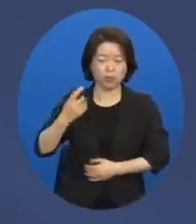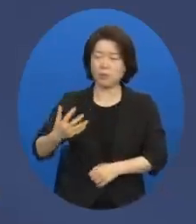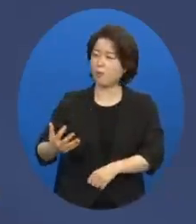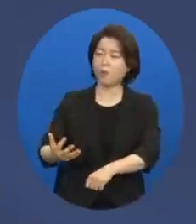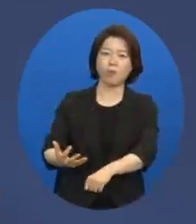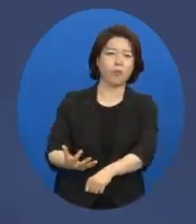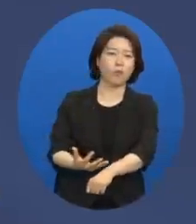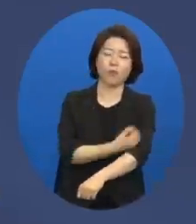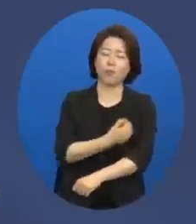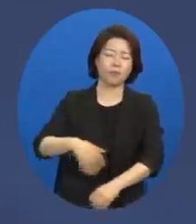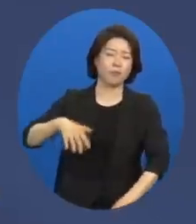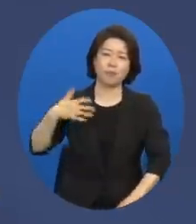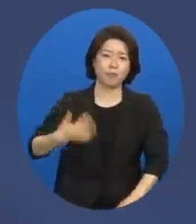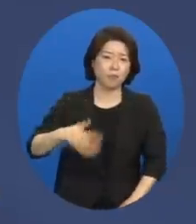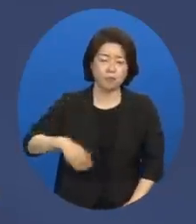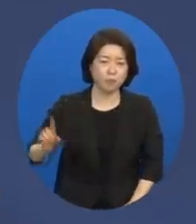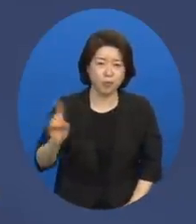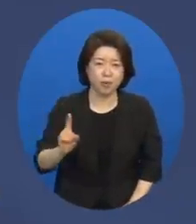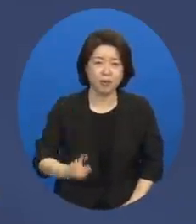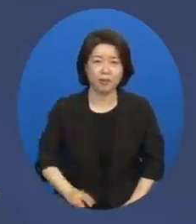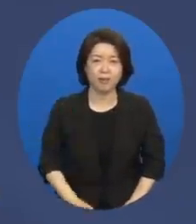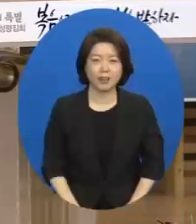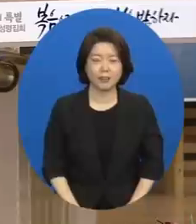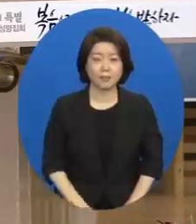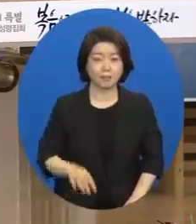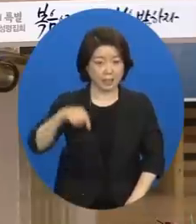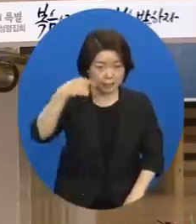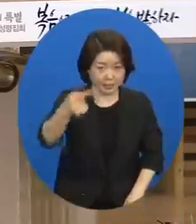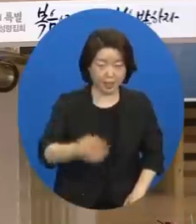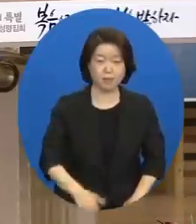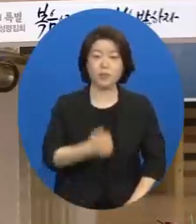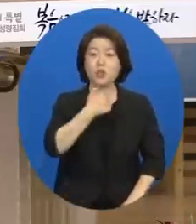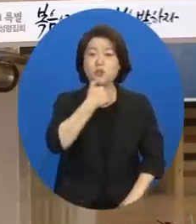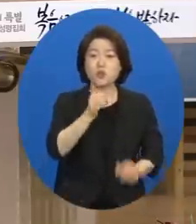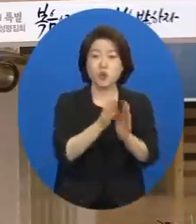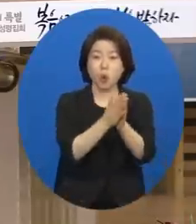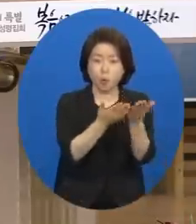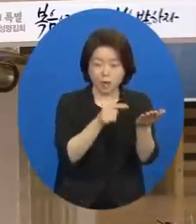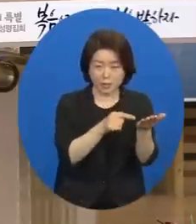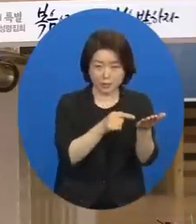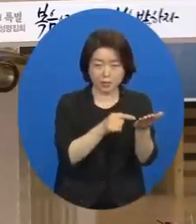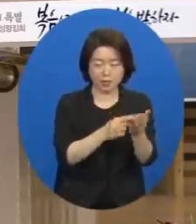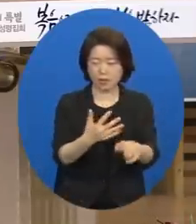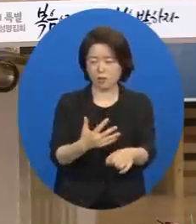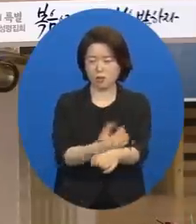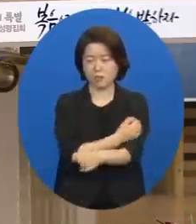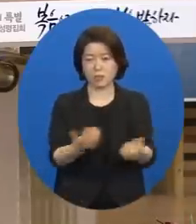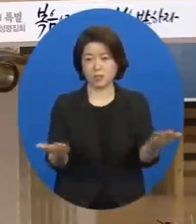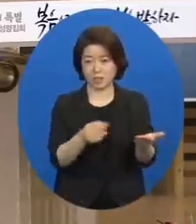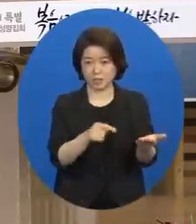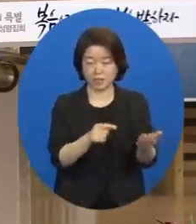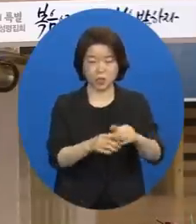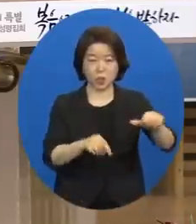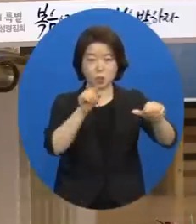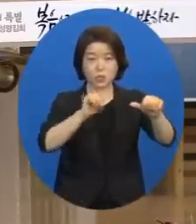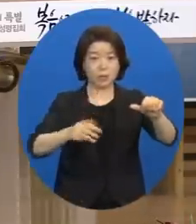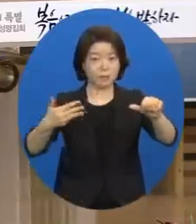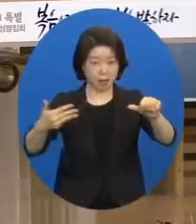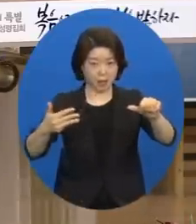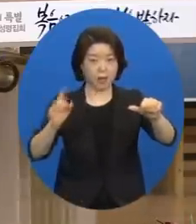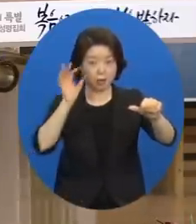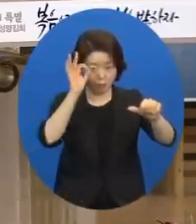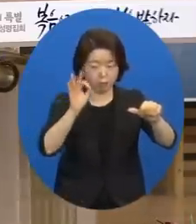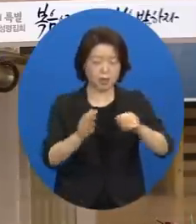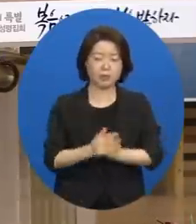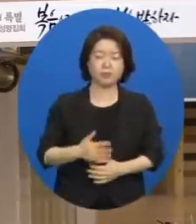어마어마하게도 놀랍게도 말이죠. 이어서 로마서 이 엄청난 사건을 5장 8절에는